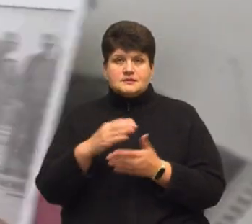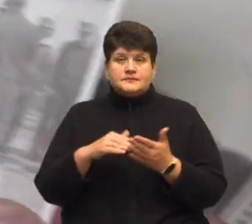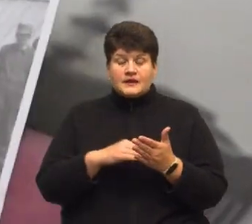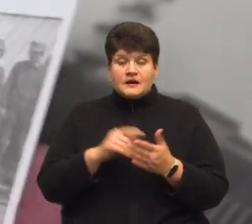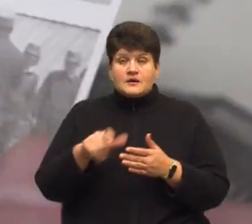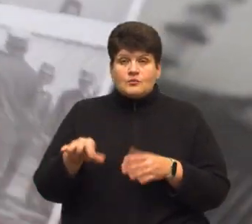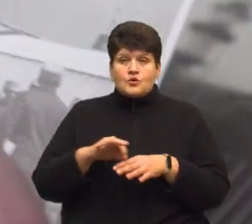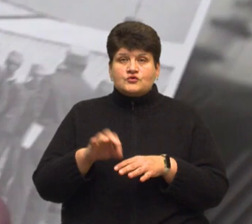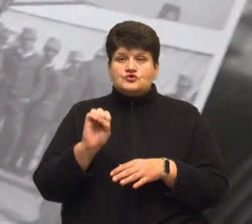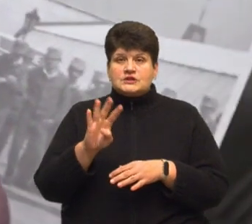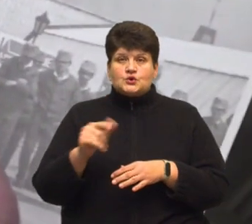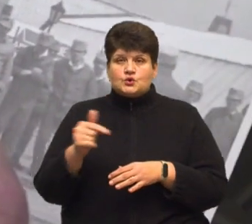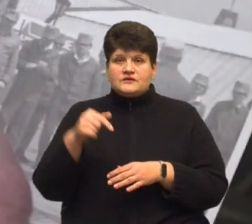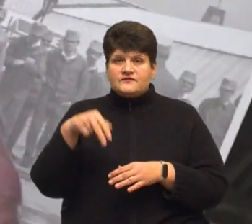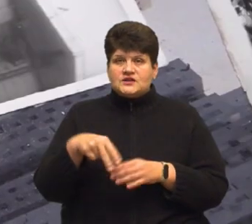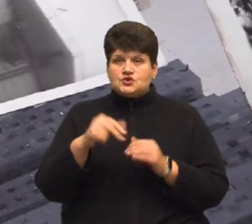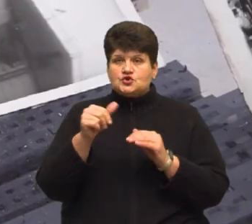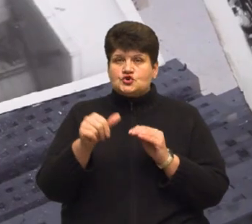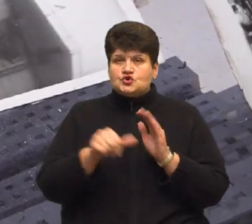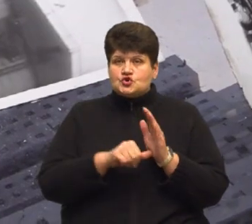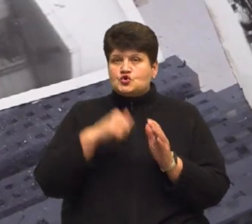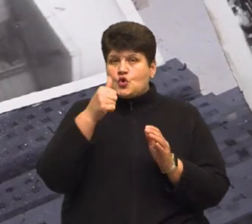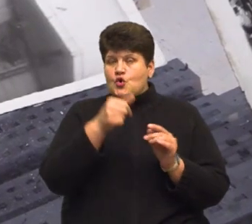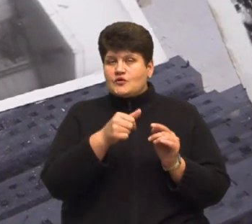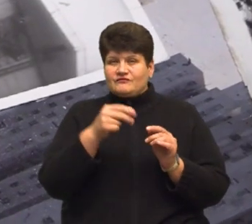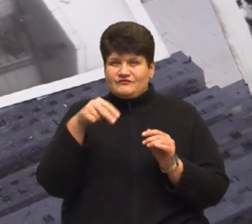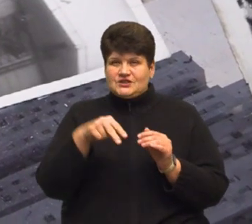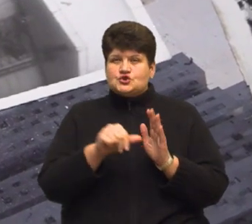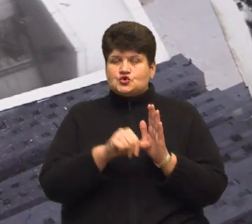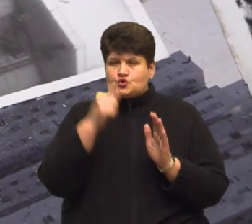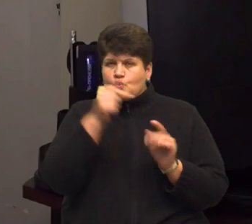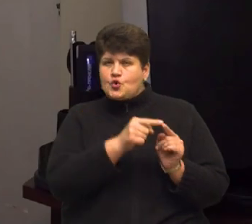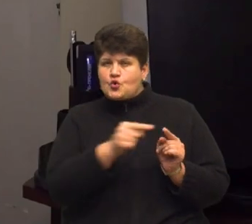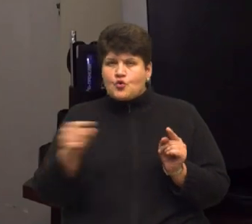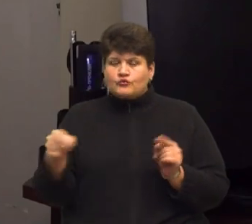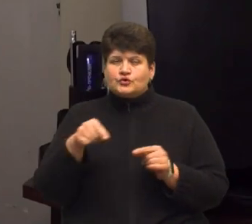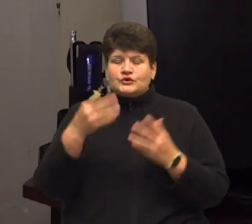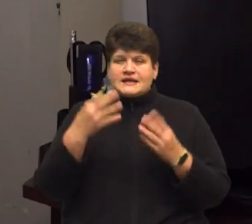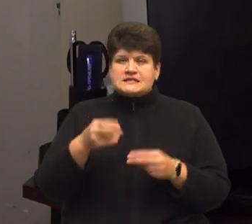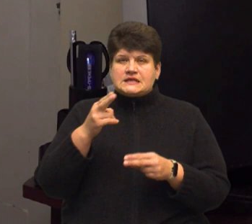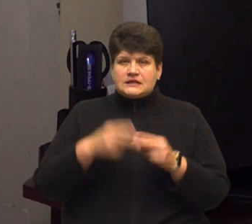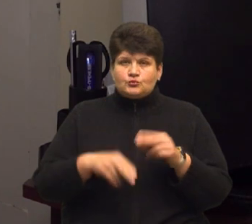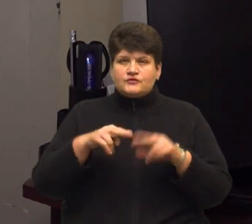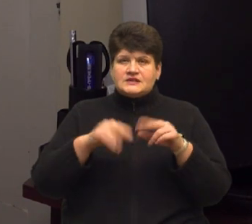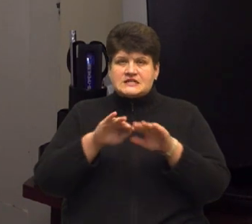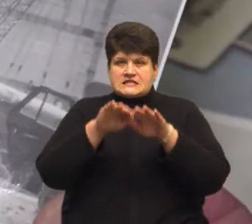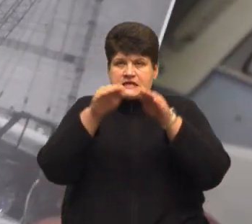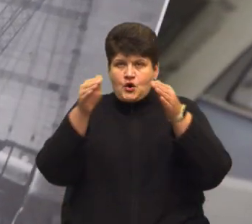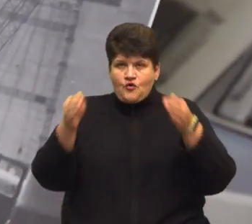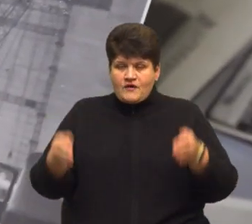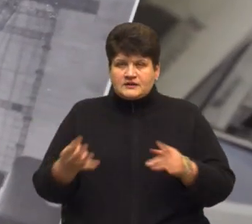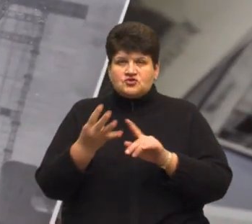14 грудня з 2006 року того дня завершили будівництво саркофага над четвертим енергоблоком станції вибух на четвертому